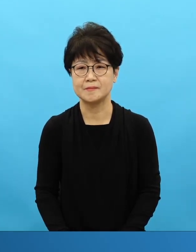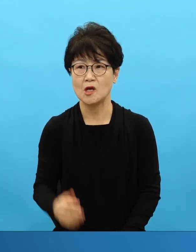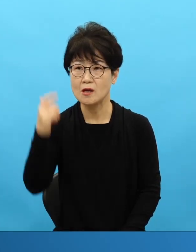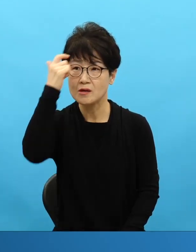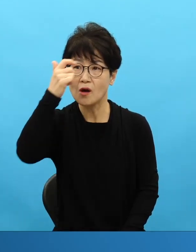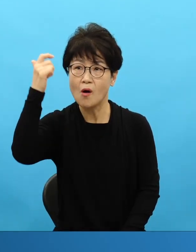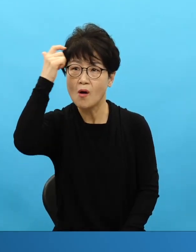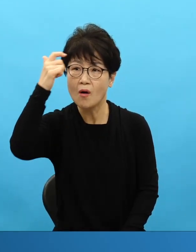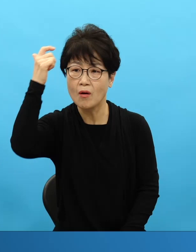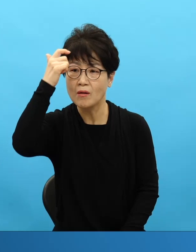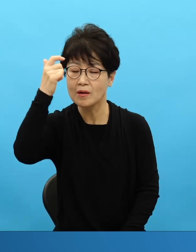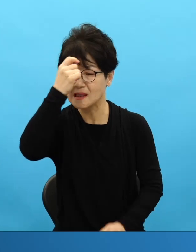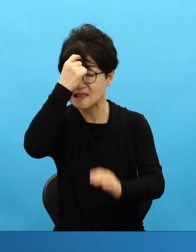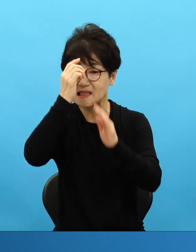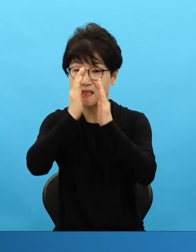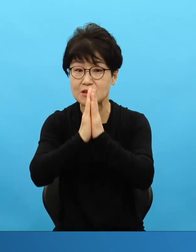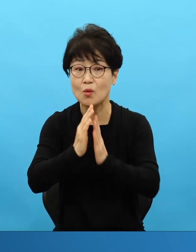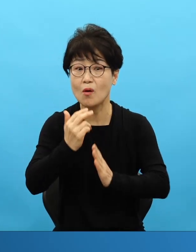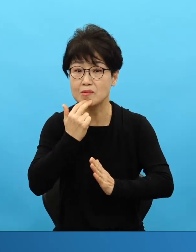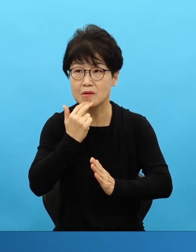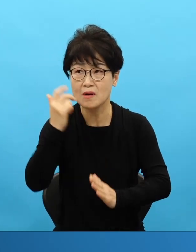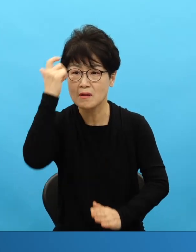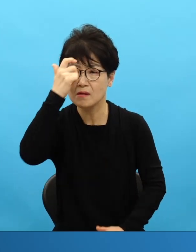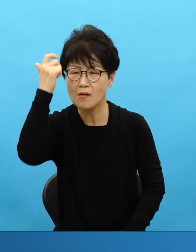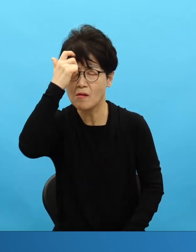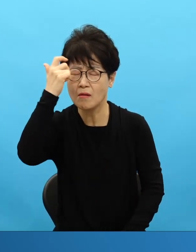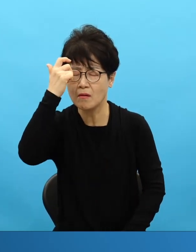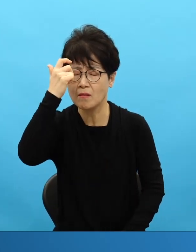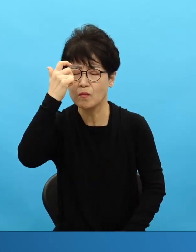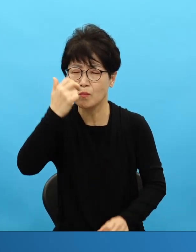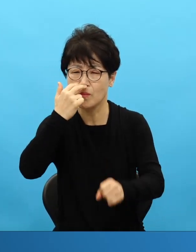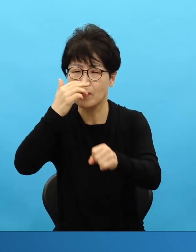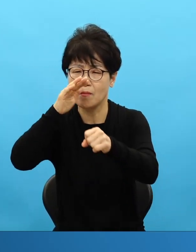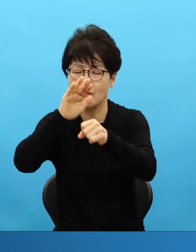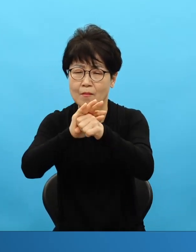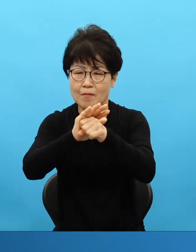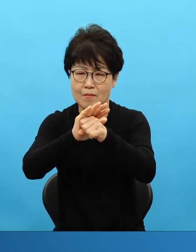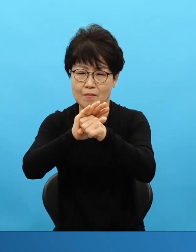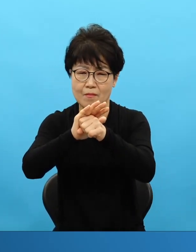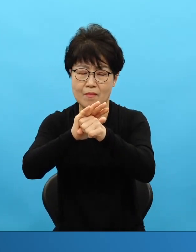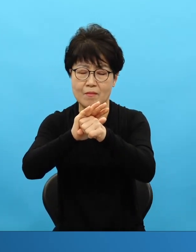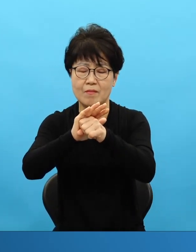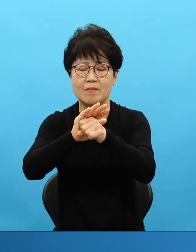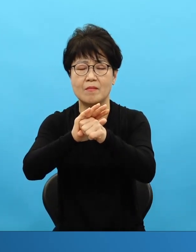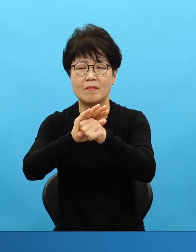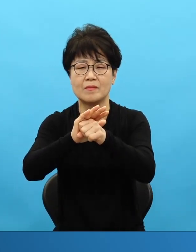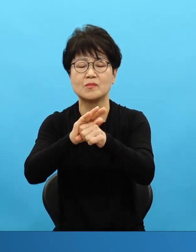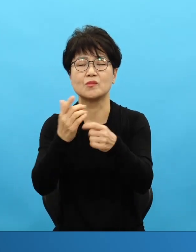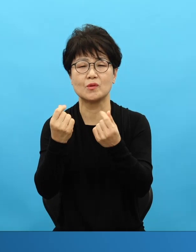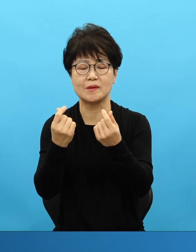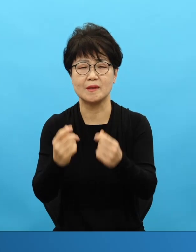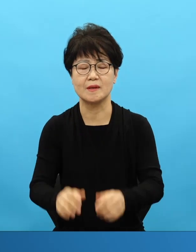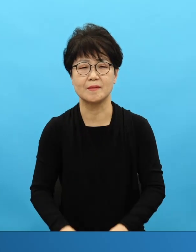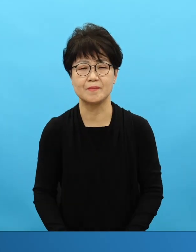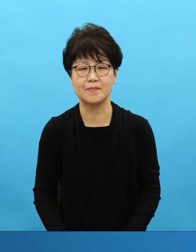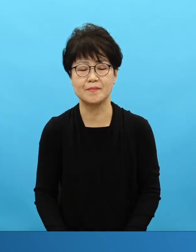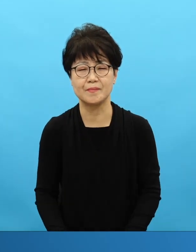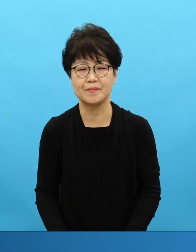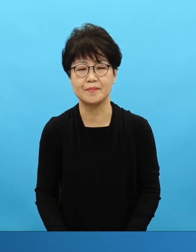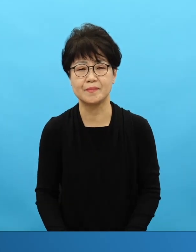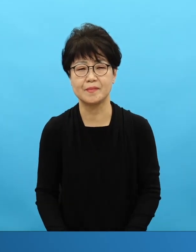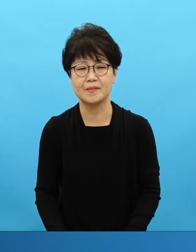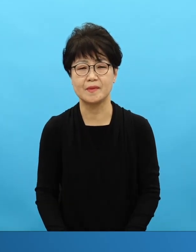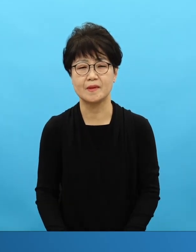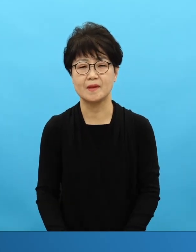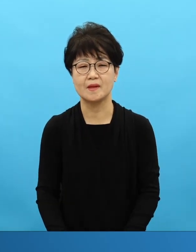but if your spiritual breathing is not taking place, you're spiritually stuck. 그렇게 숨 쉬는 게 제일 중요한데 영적인